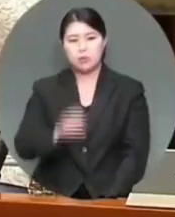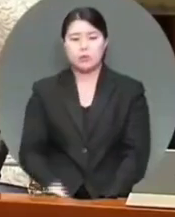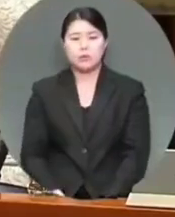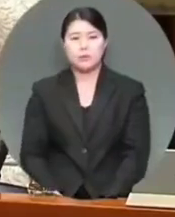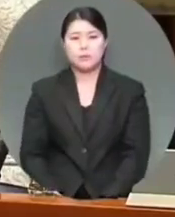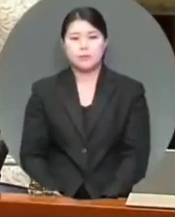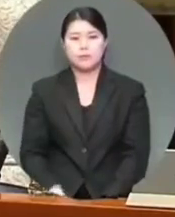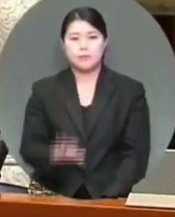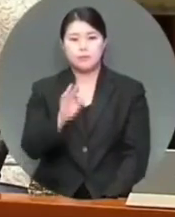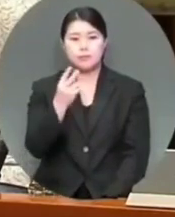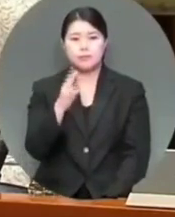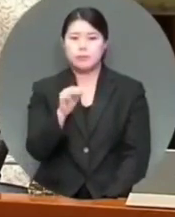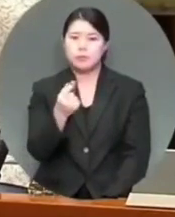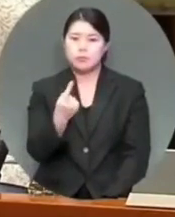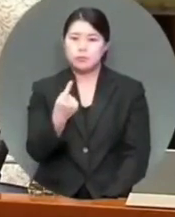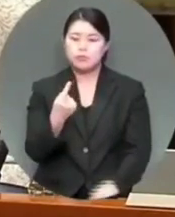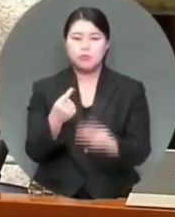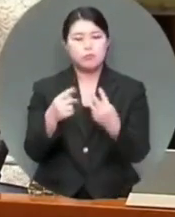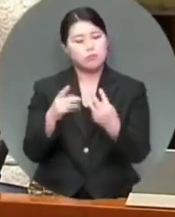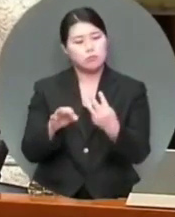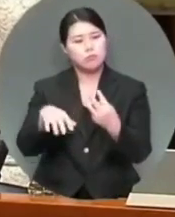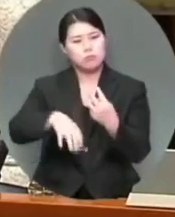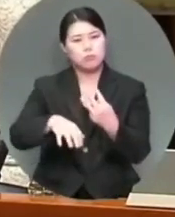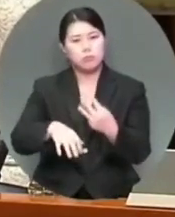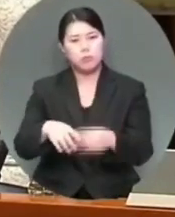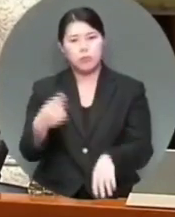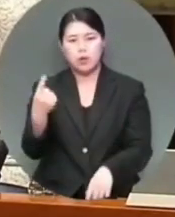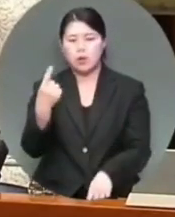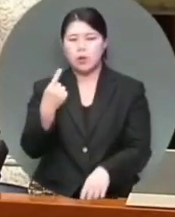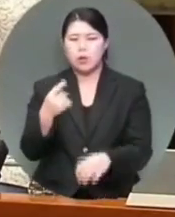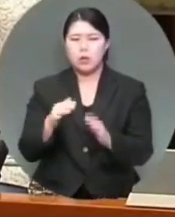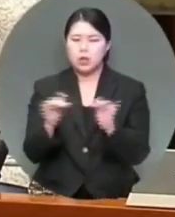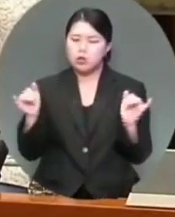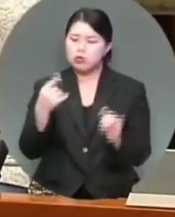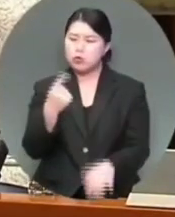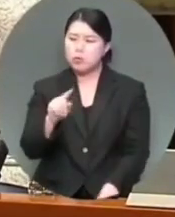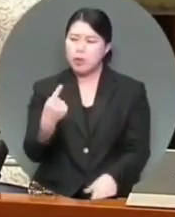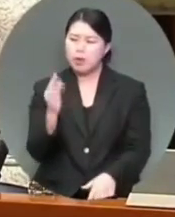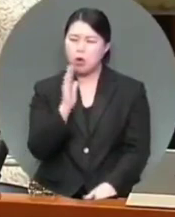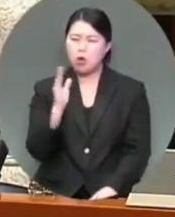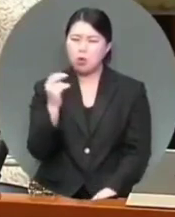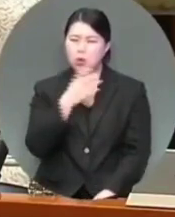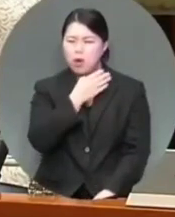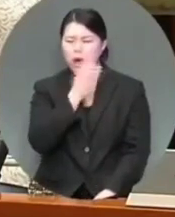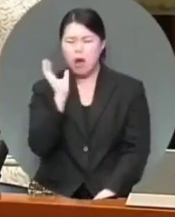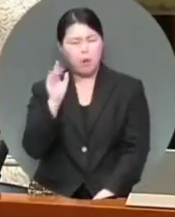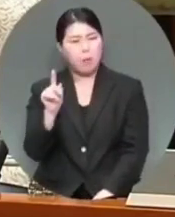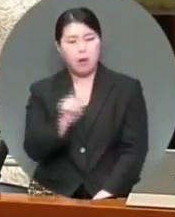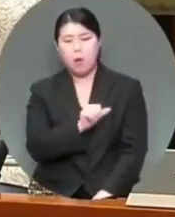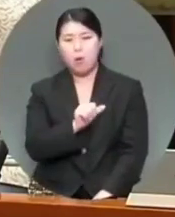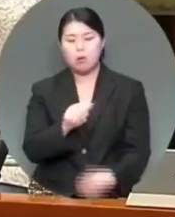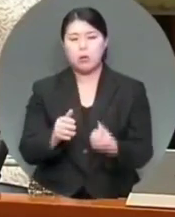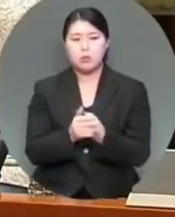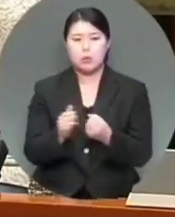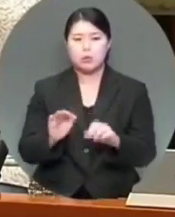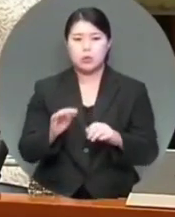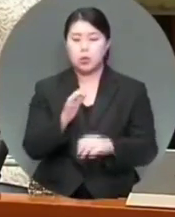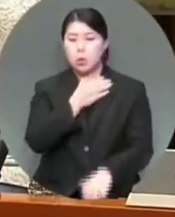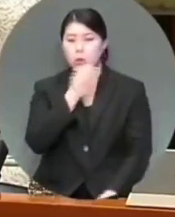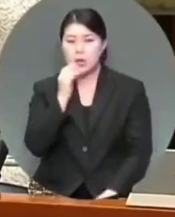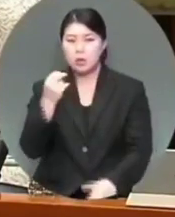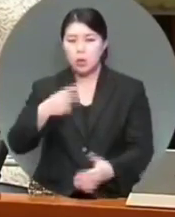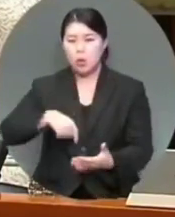삼동이라는 곳인데 인구가 한 1,100명 되고 인구도 많이 줄었고 고령화가 급속도로 진행됐고 그래서 노인 및